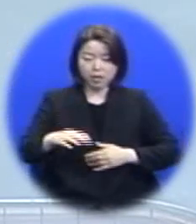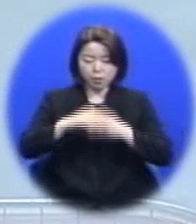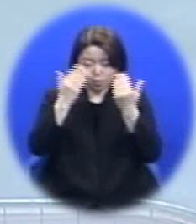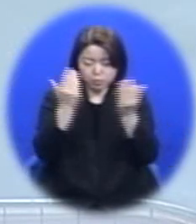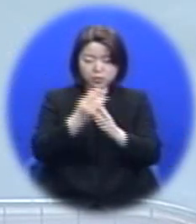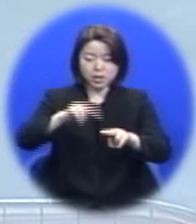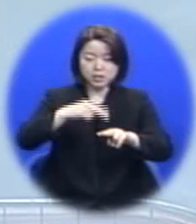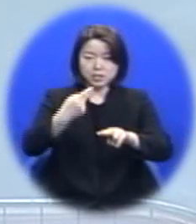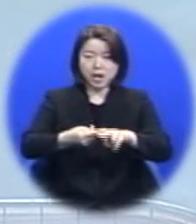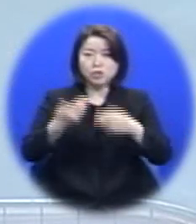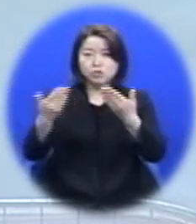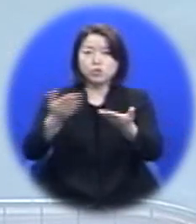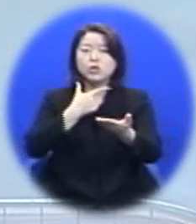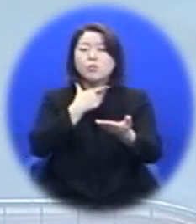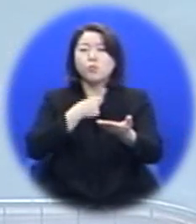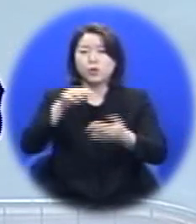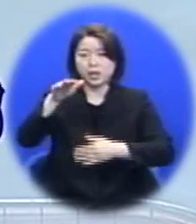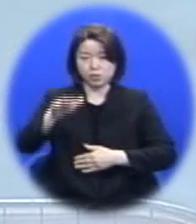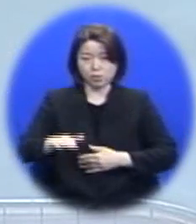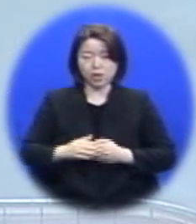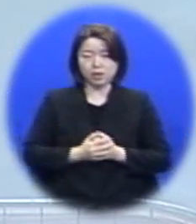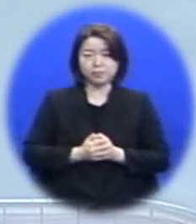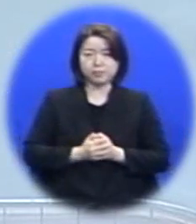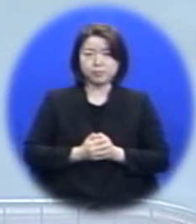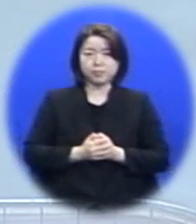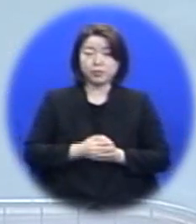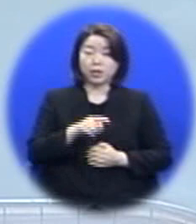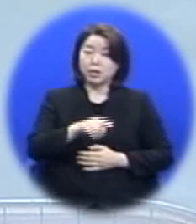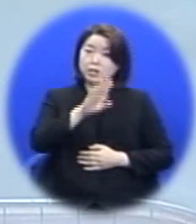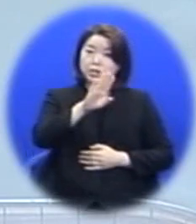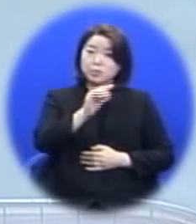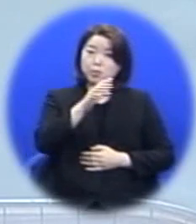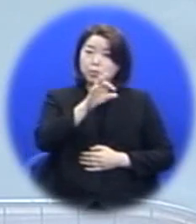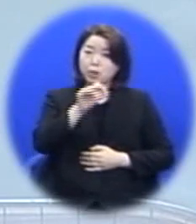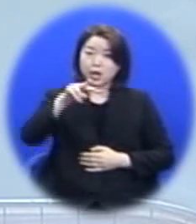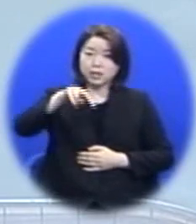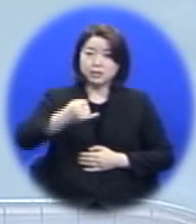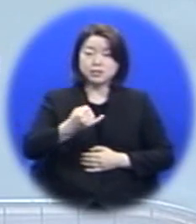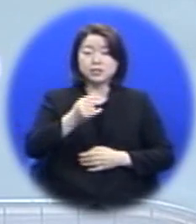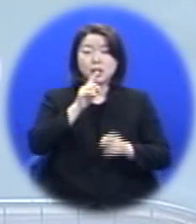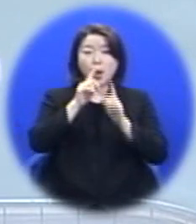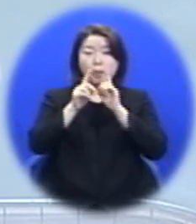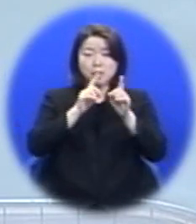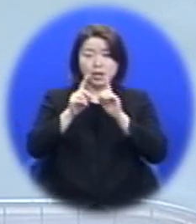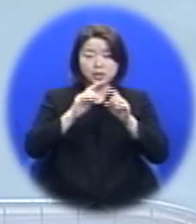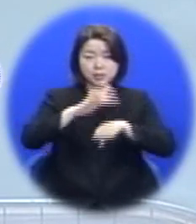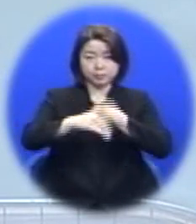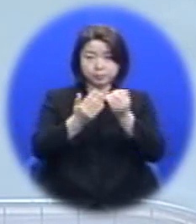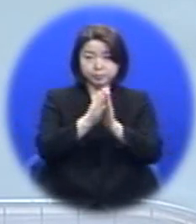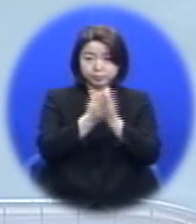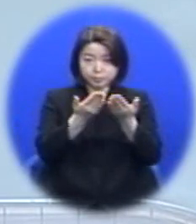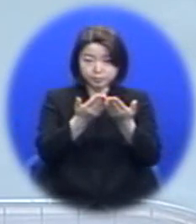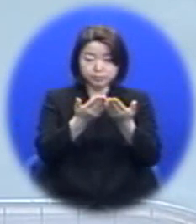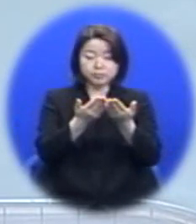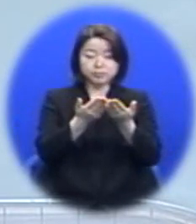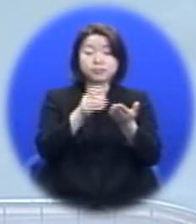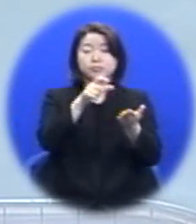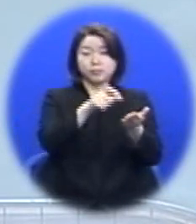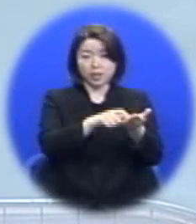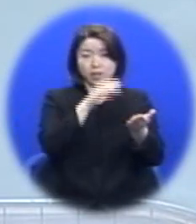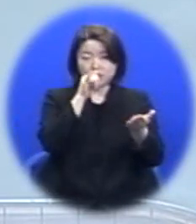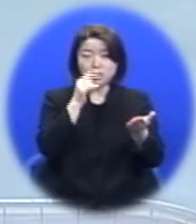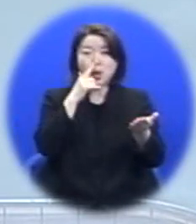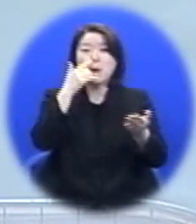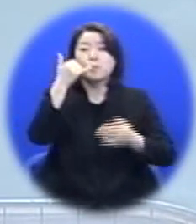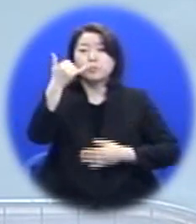원하노라. 이 보아스의 이 말이 성경이 말하는 부모 공경할 때